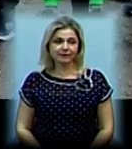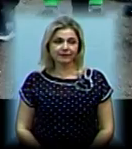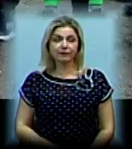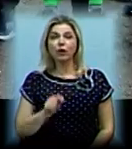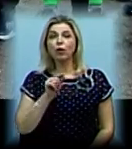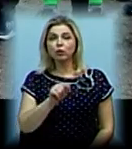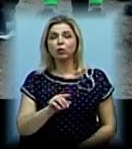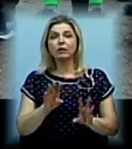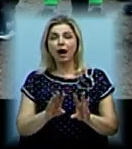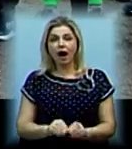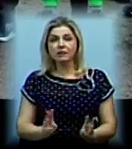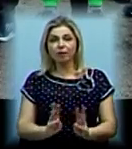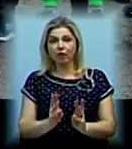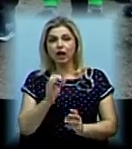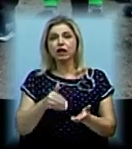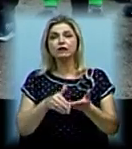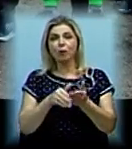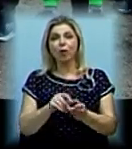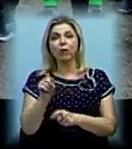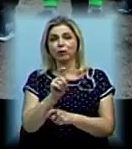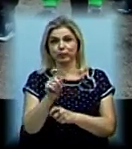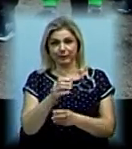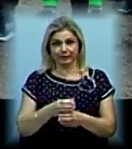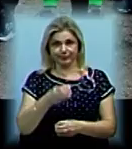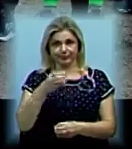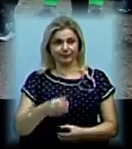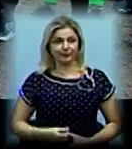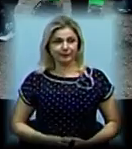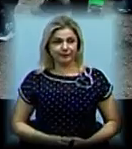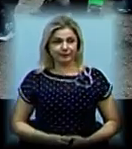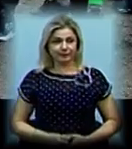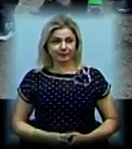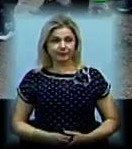Тут гасять полум'я з допомогою вогнегасника.